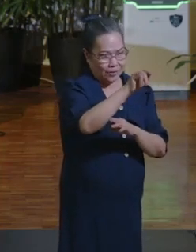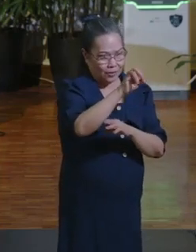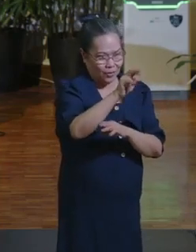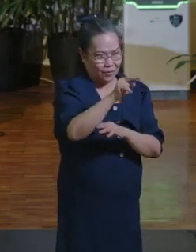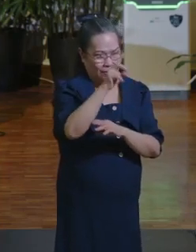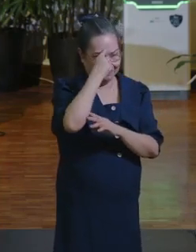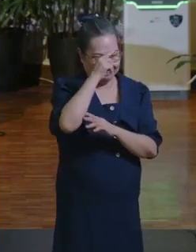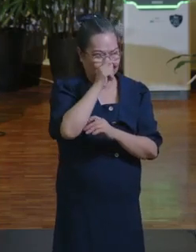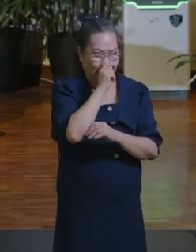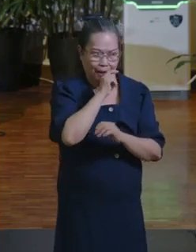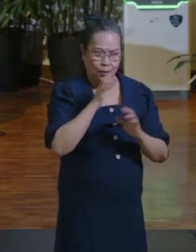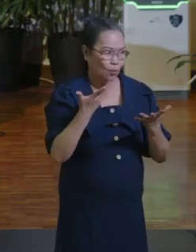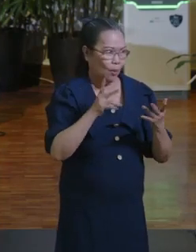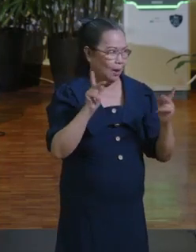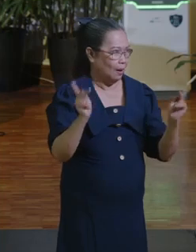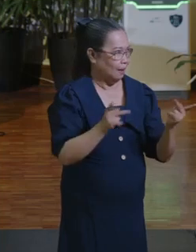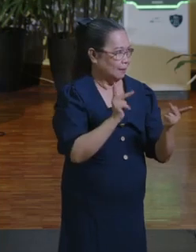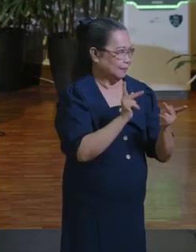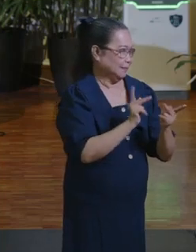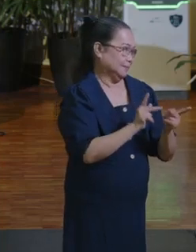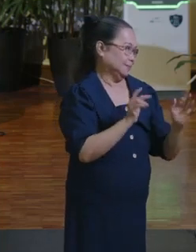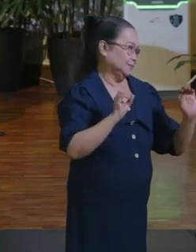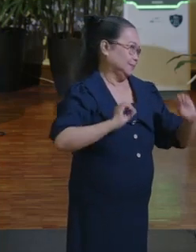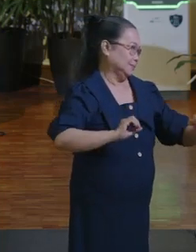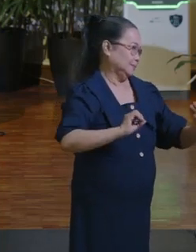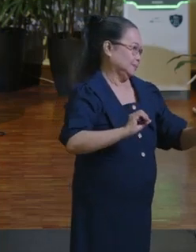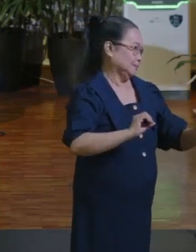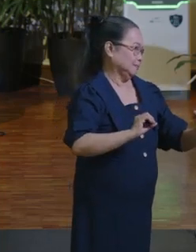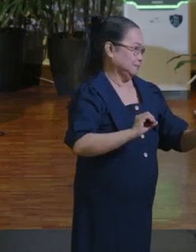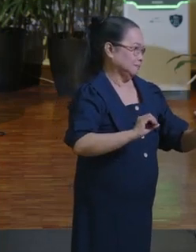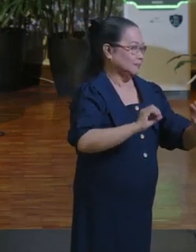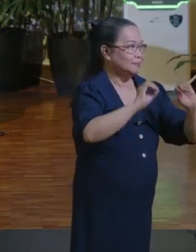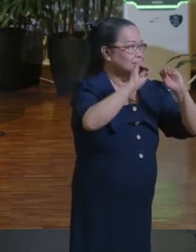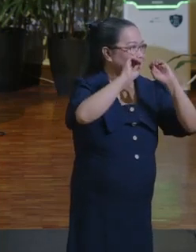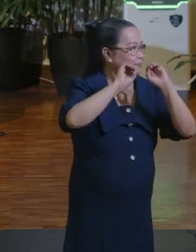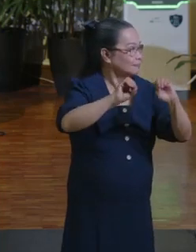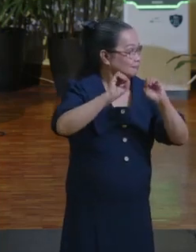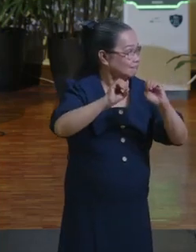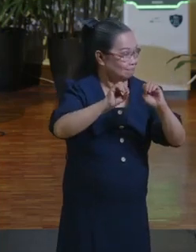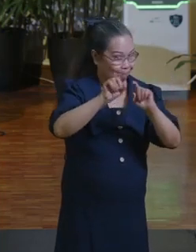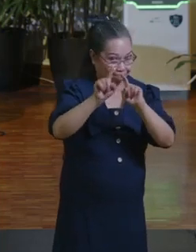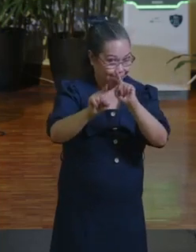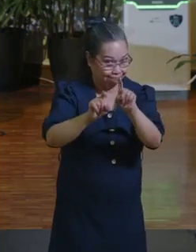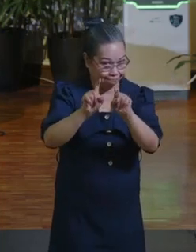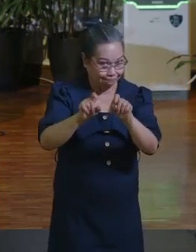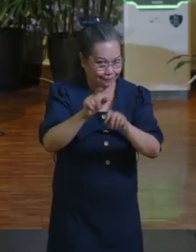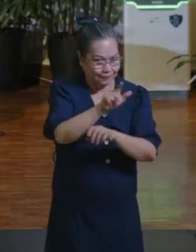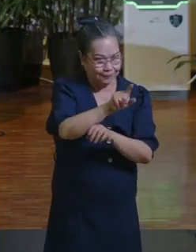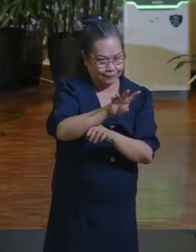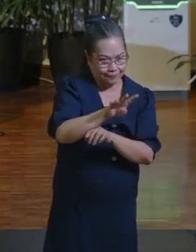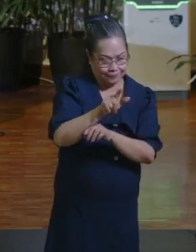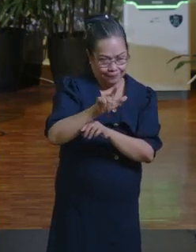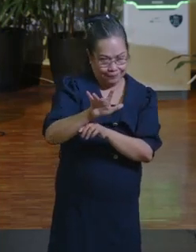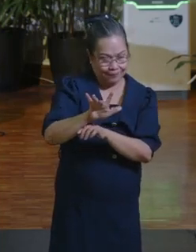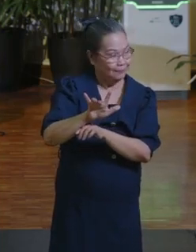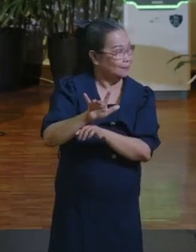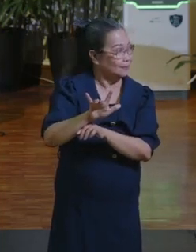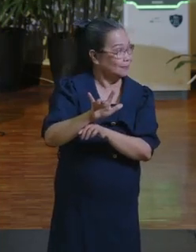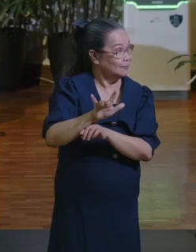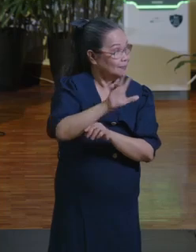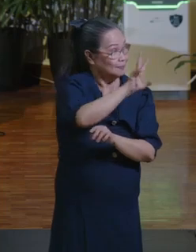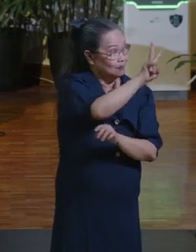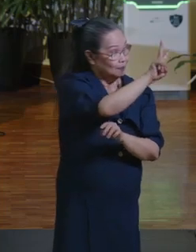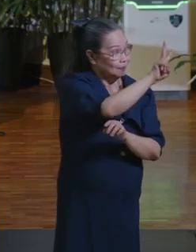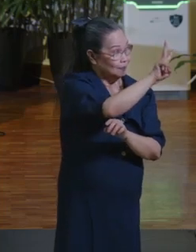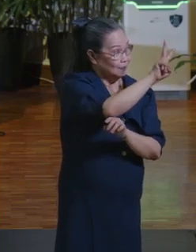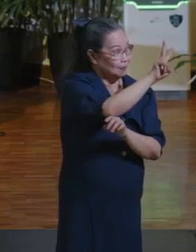Tagalog, no? Yung pedagogos sa verses 24 and 25, dalawang larawan ang